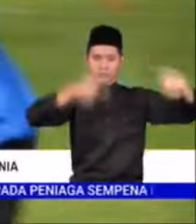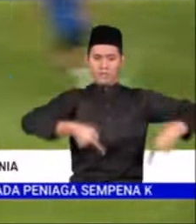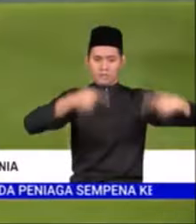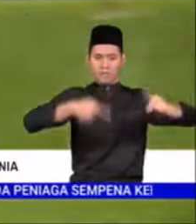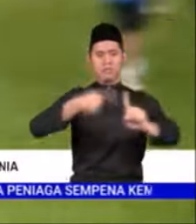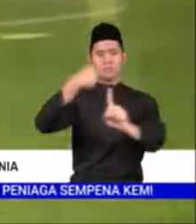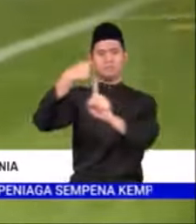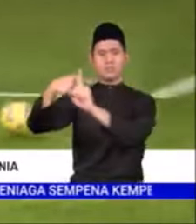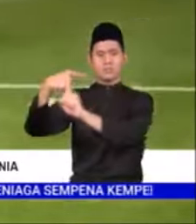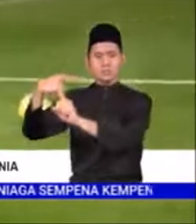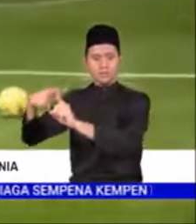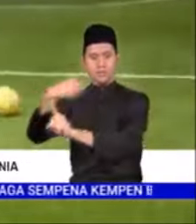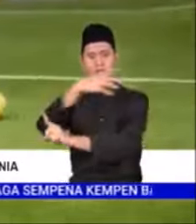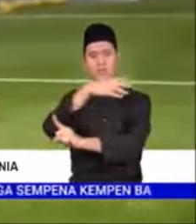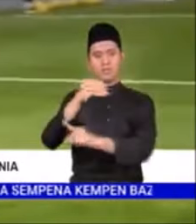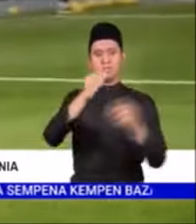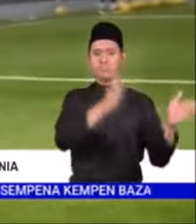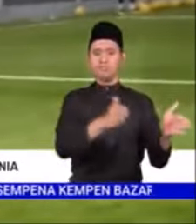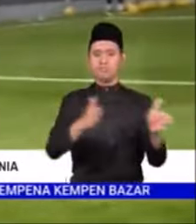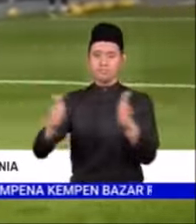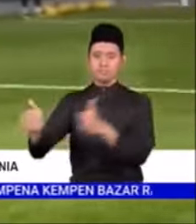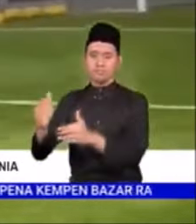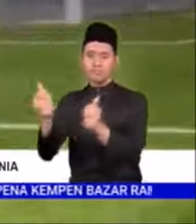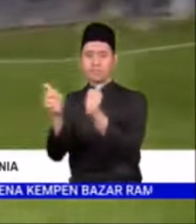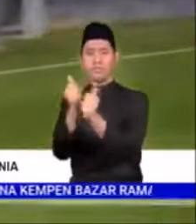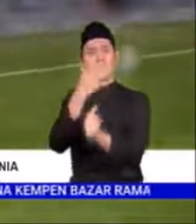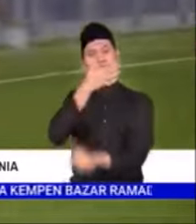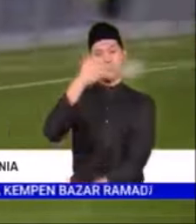dan konsisten.